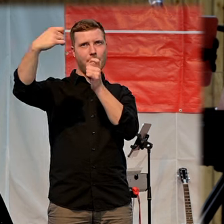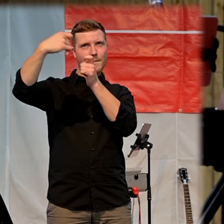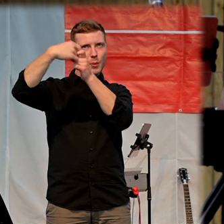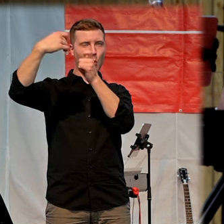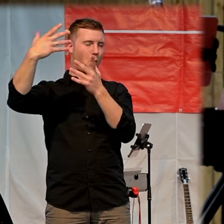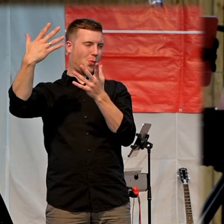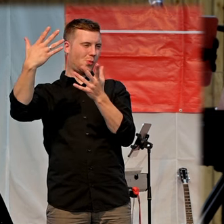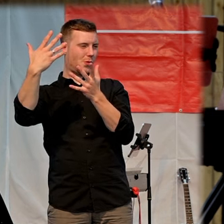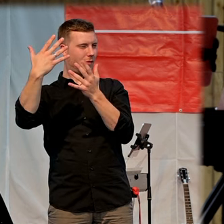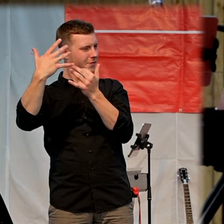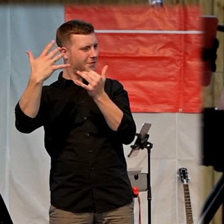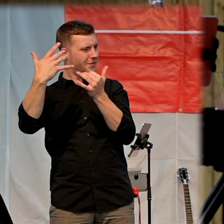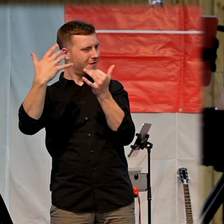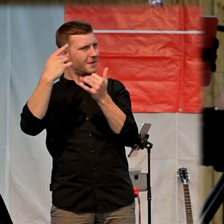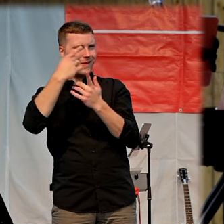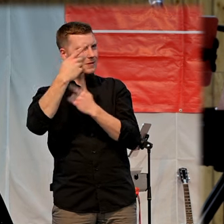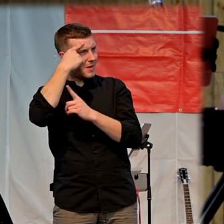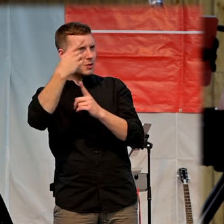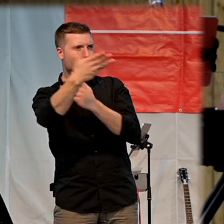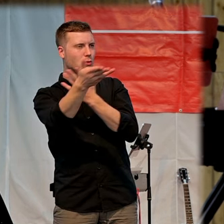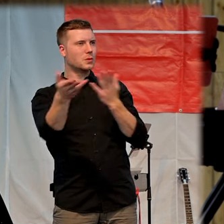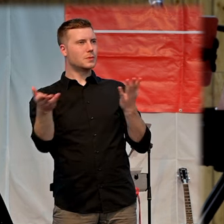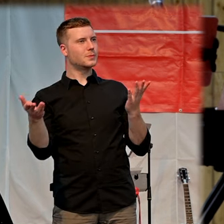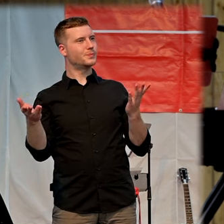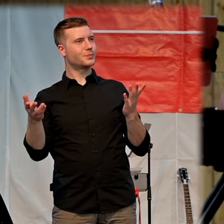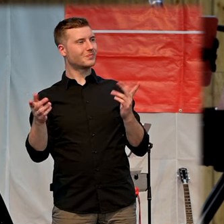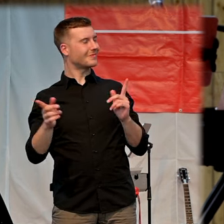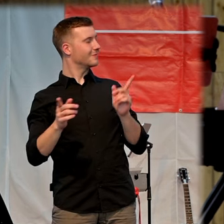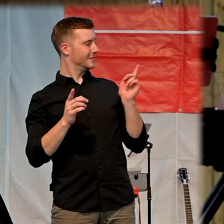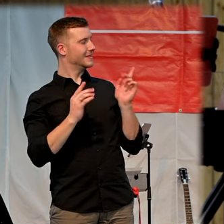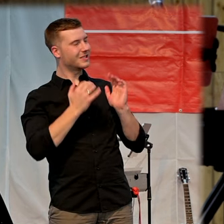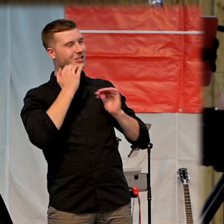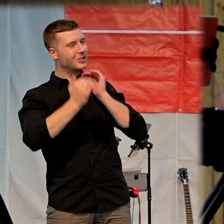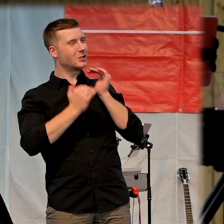Und hier ist nämlich diese Geschichte sehr, sehr ausschlaggebend.